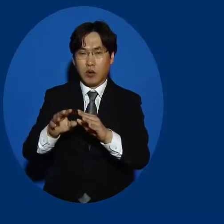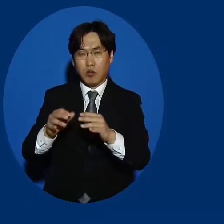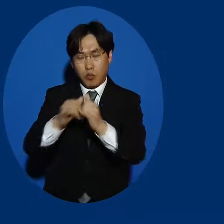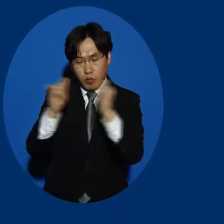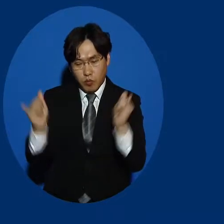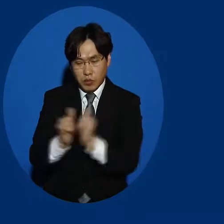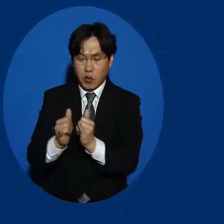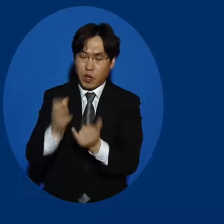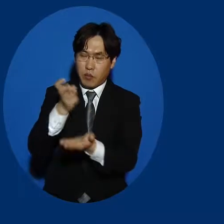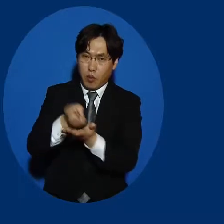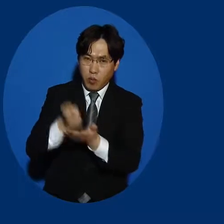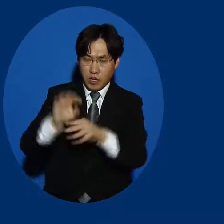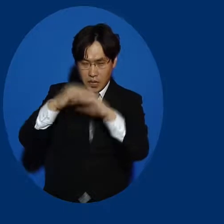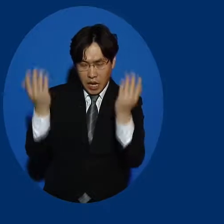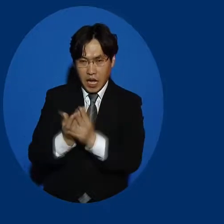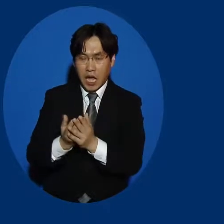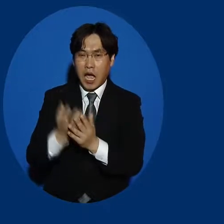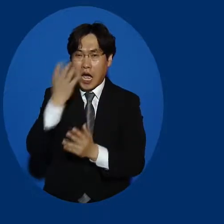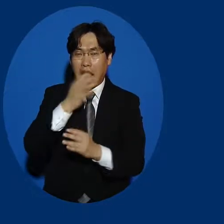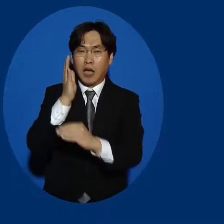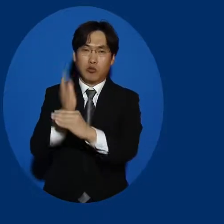설계되어 있기 때문입니다.